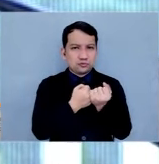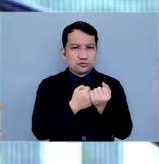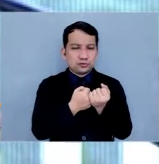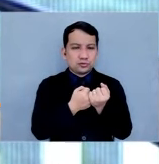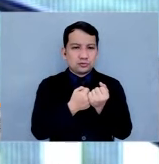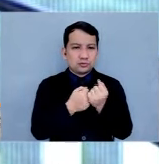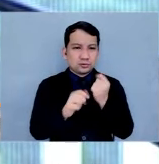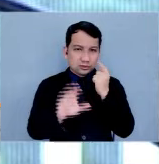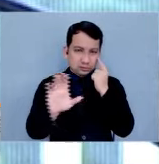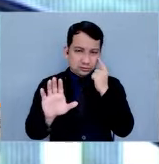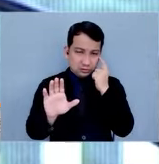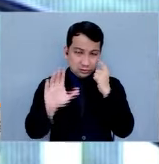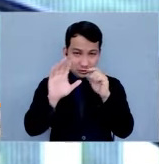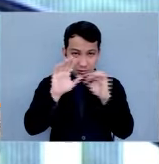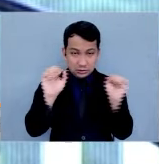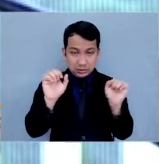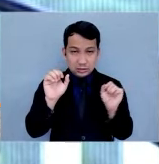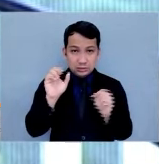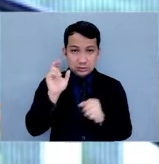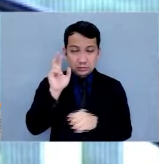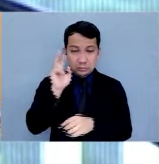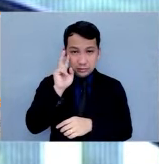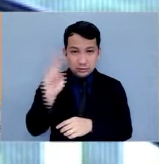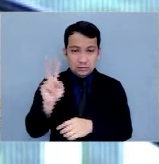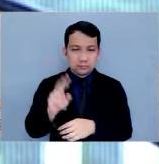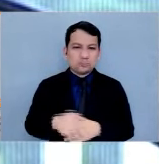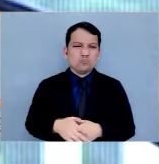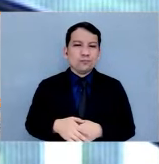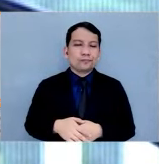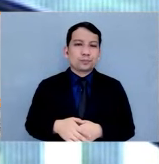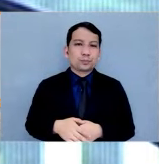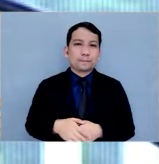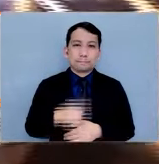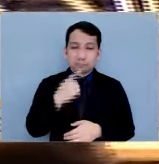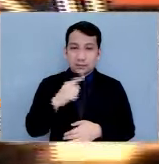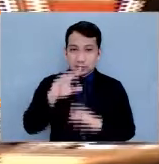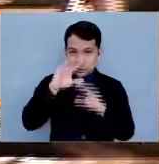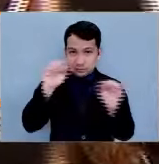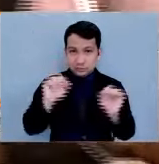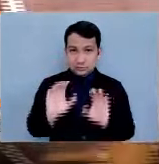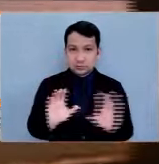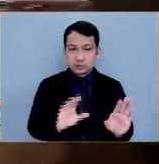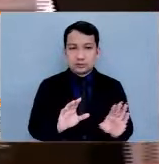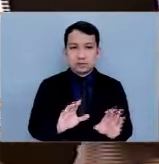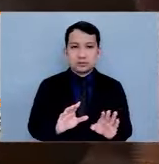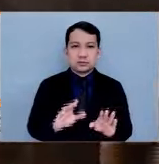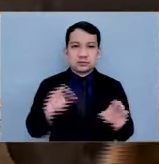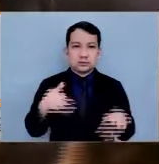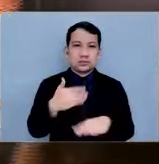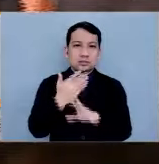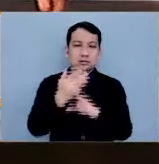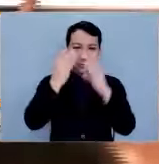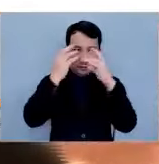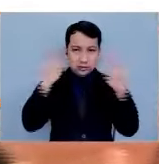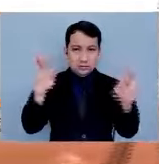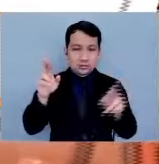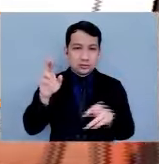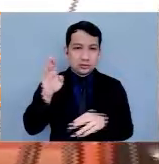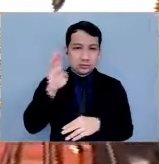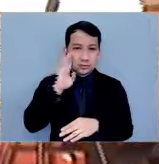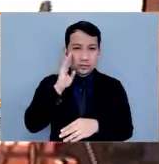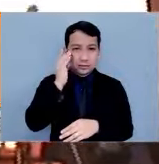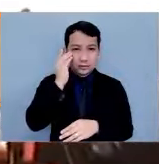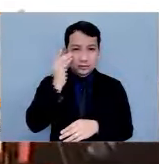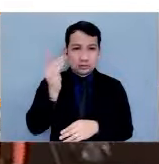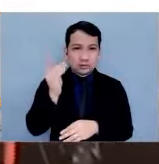support him. Kung ang dating Pangulo naghinay-hinay sa mga banat, si Davao City Mayor Baste Duterte naman,